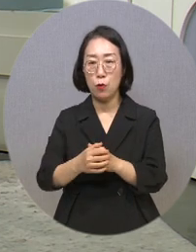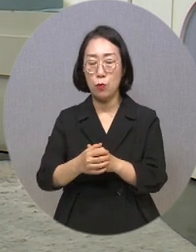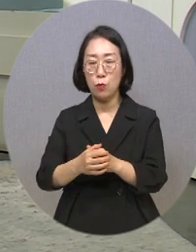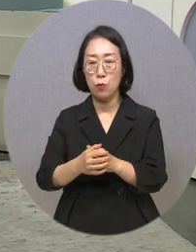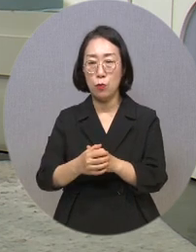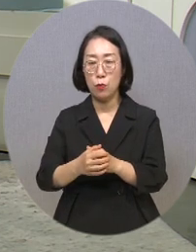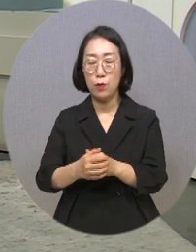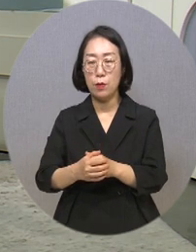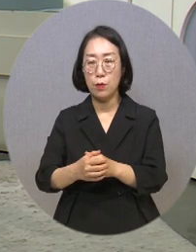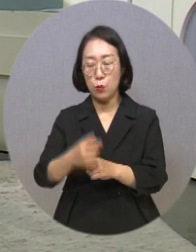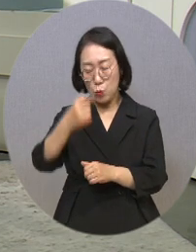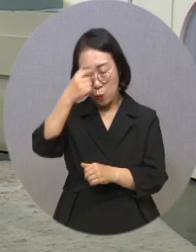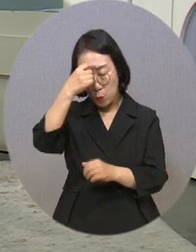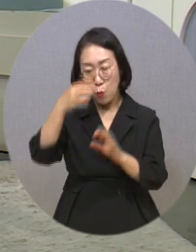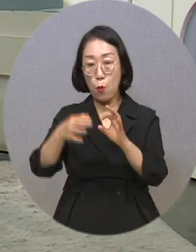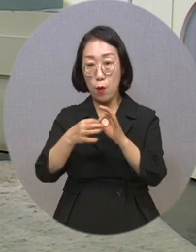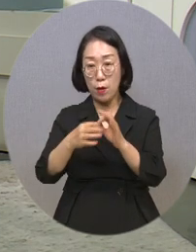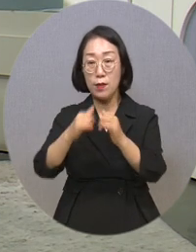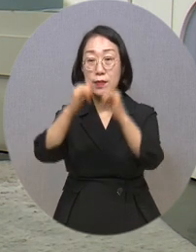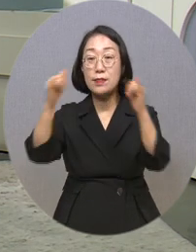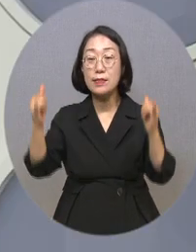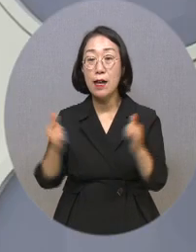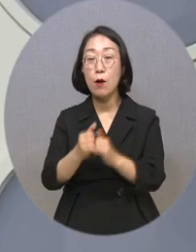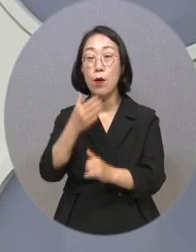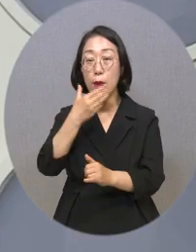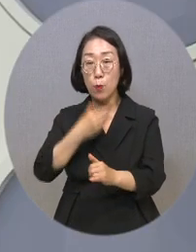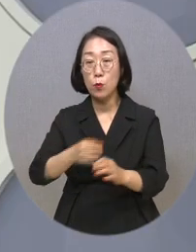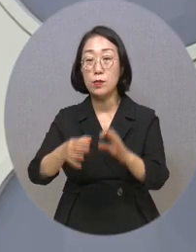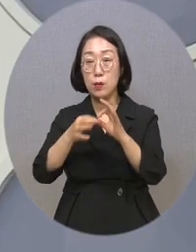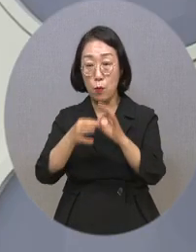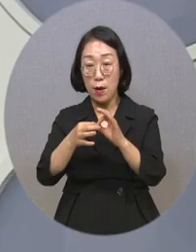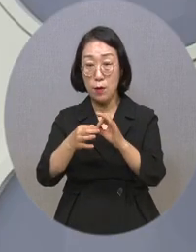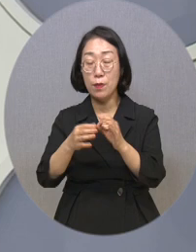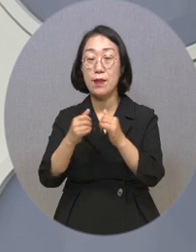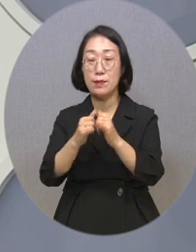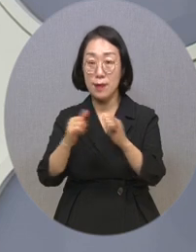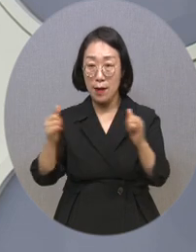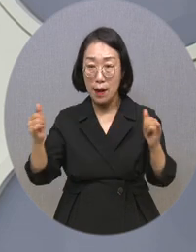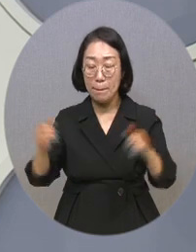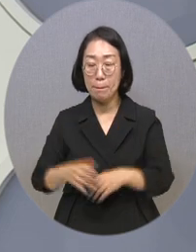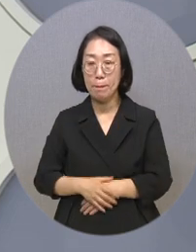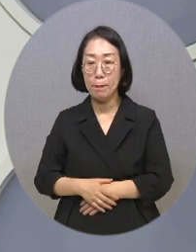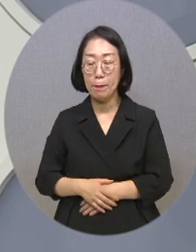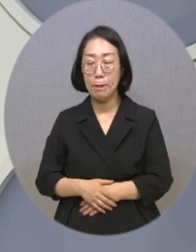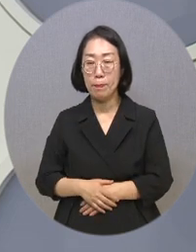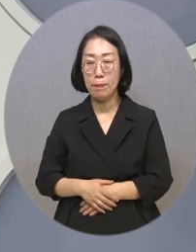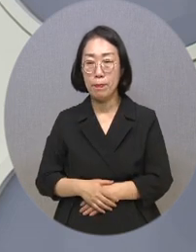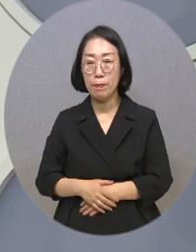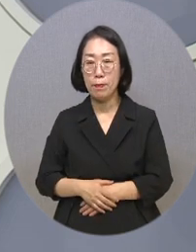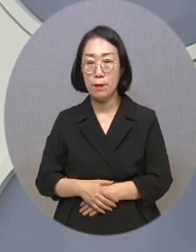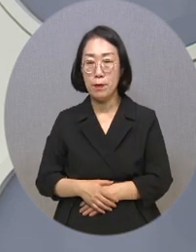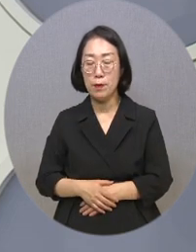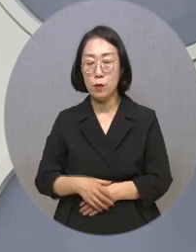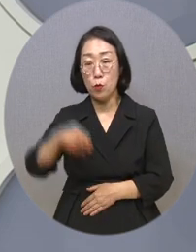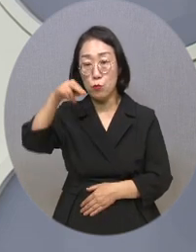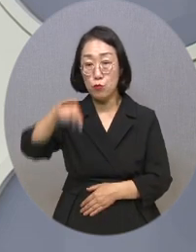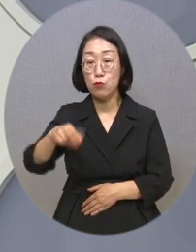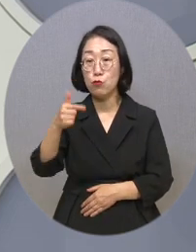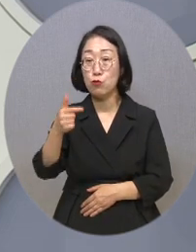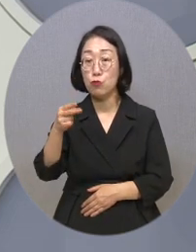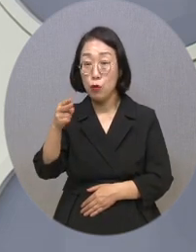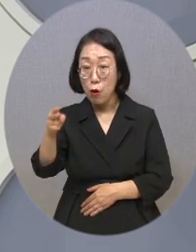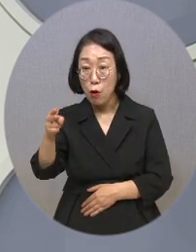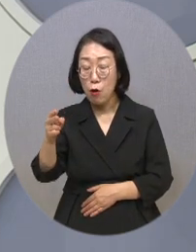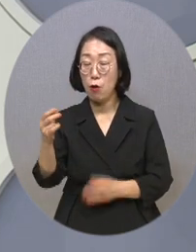어려운 분들인데 그런 분들이 다 사회복지랑 또 관계가 됩니다. 그렇죠. 그렇게 그래서 수녀님들은 특히 그런 분들을